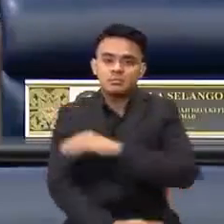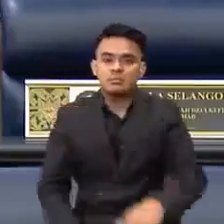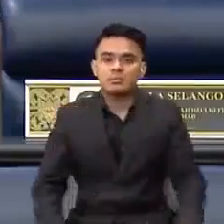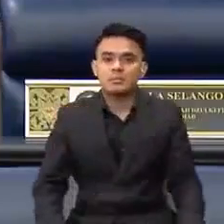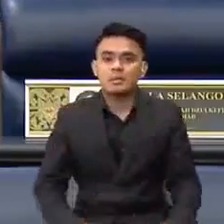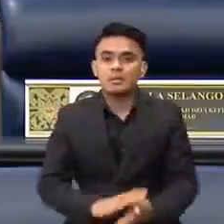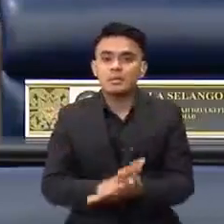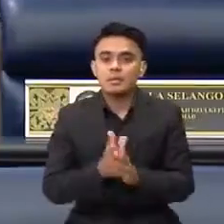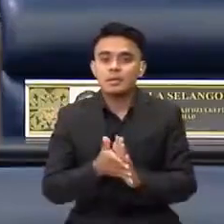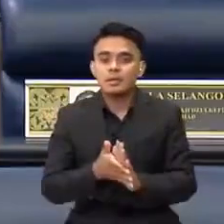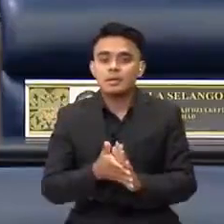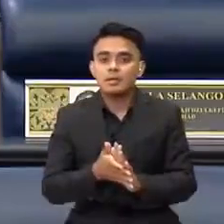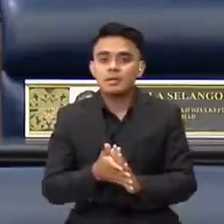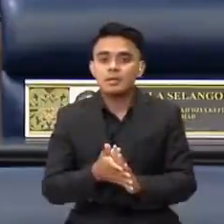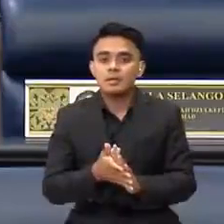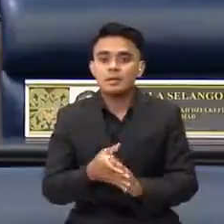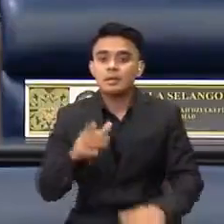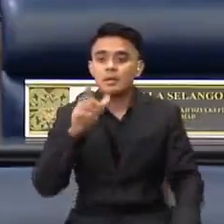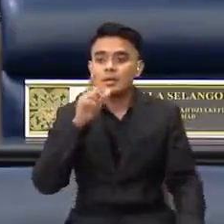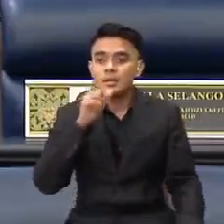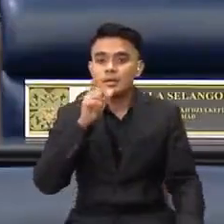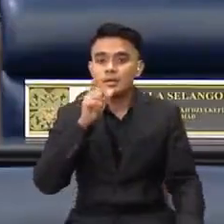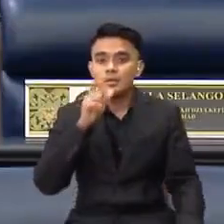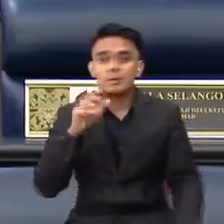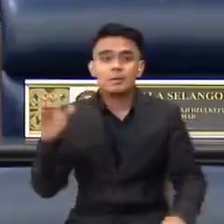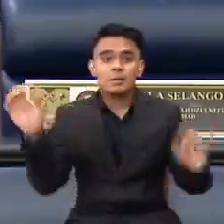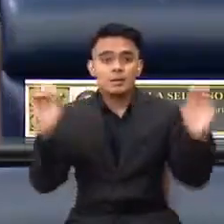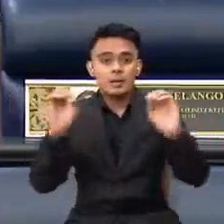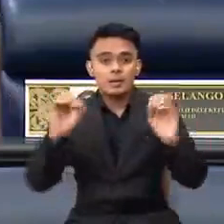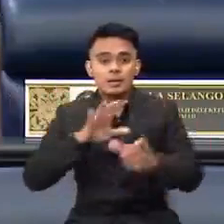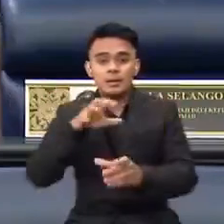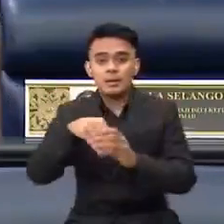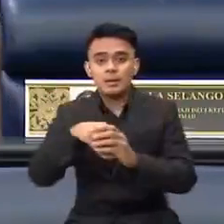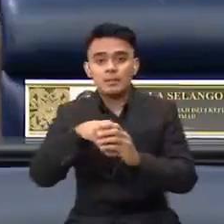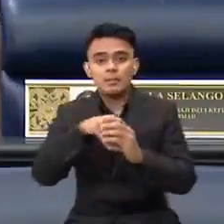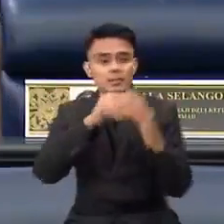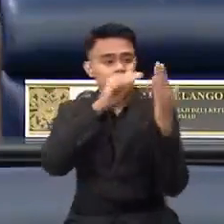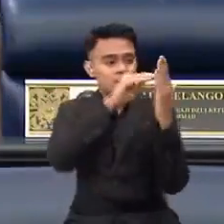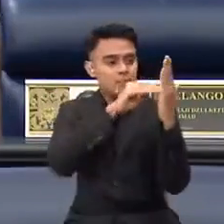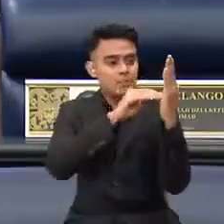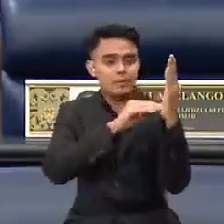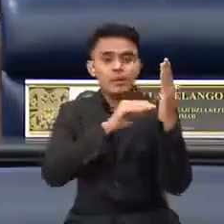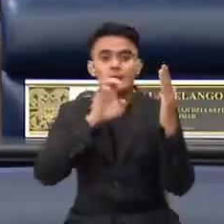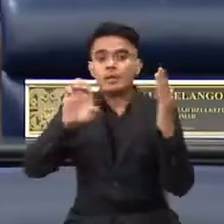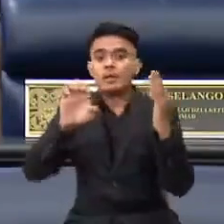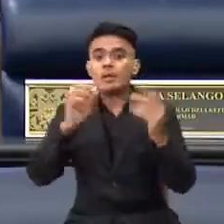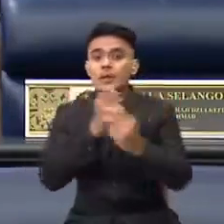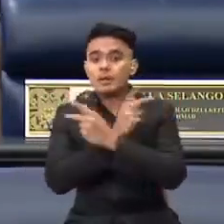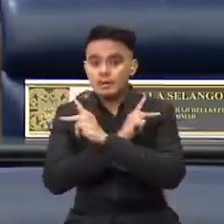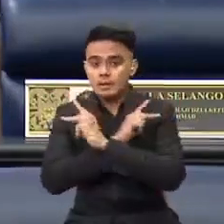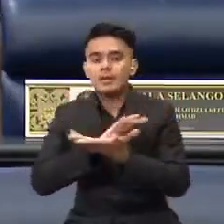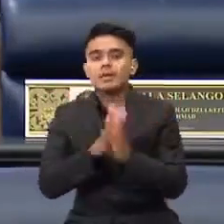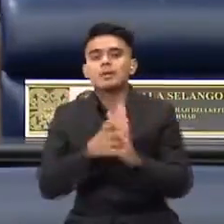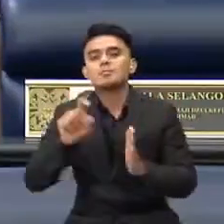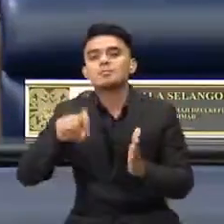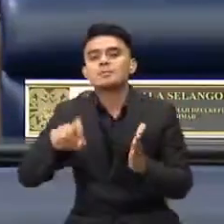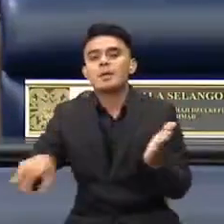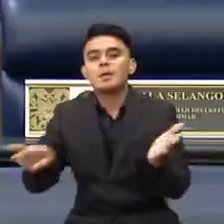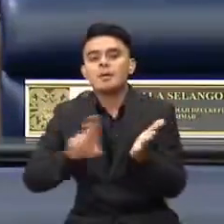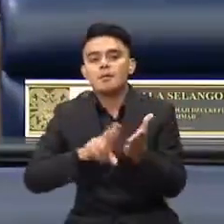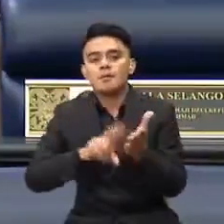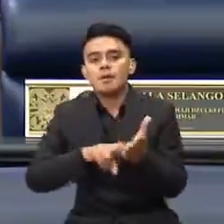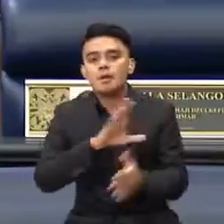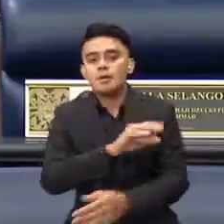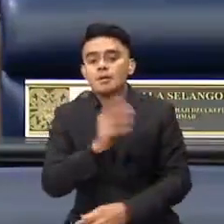Untuk mereka yang kemungkinan tak masuk dalam e-kasih, kita galakkan untuk mereka mendaftar dan